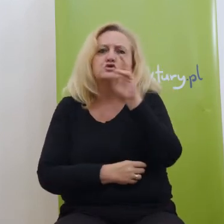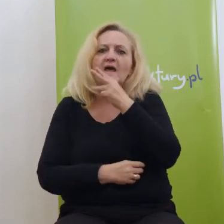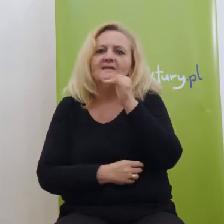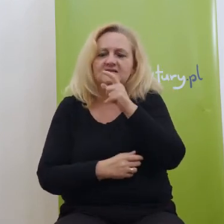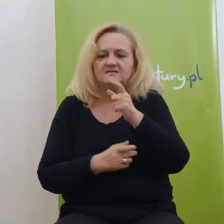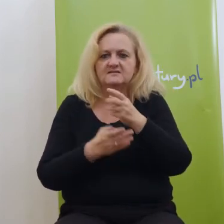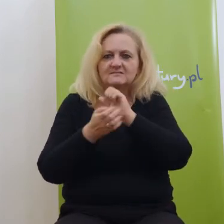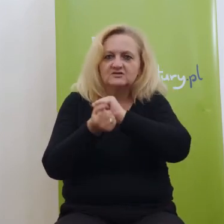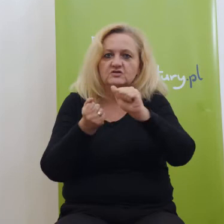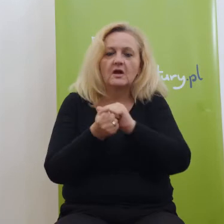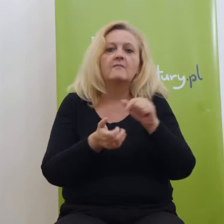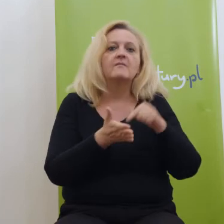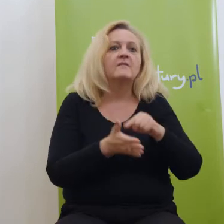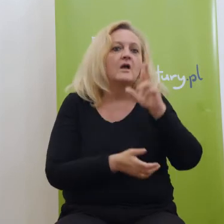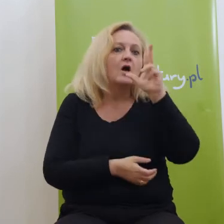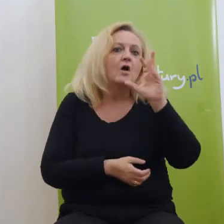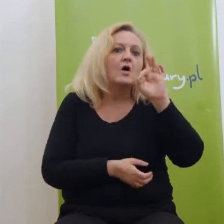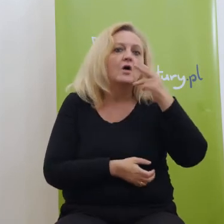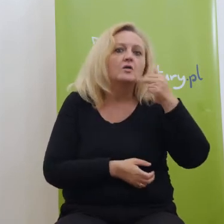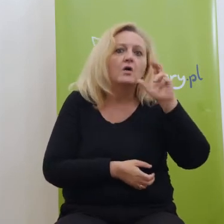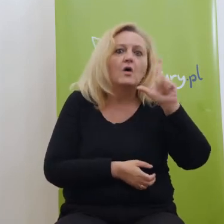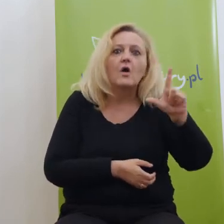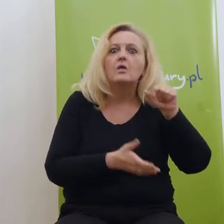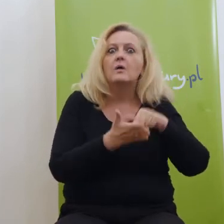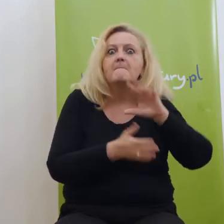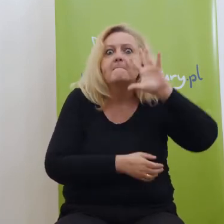jest niesamowicie piękny.